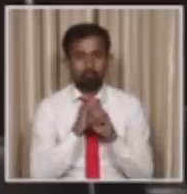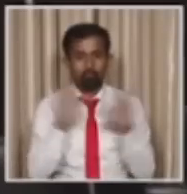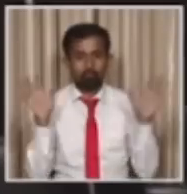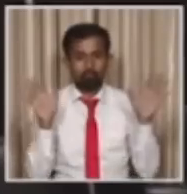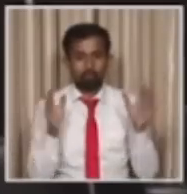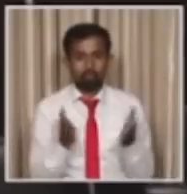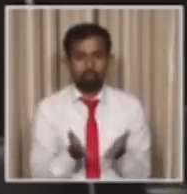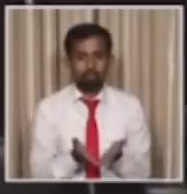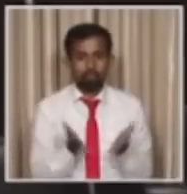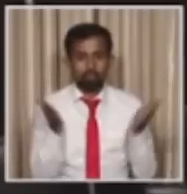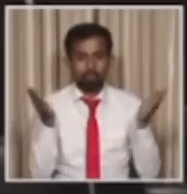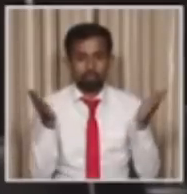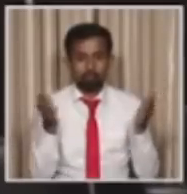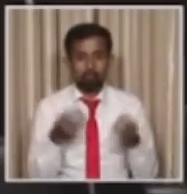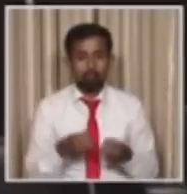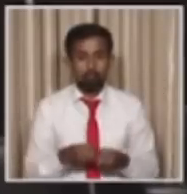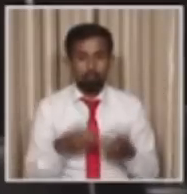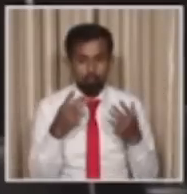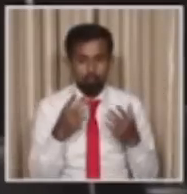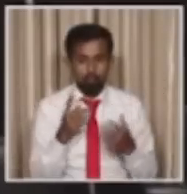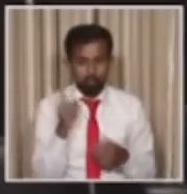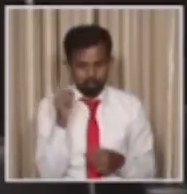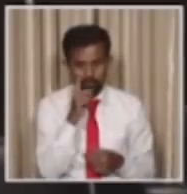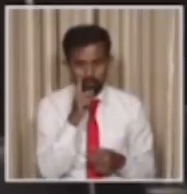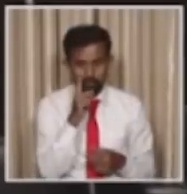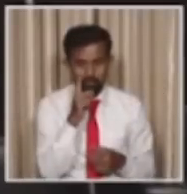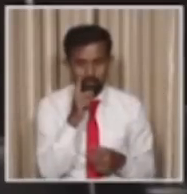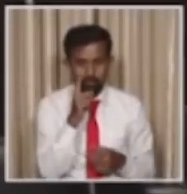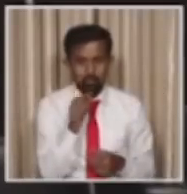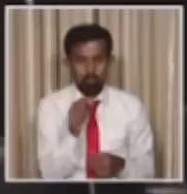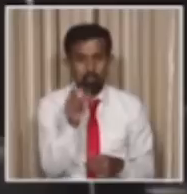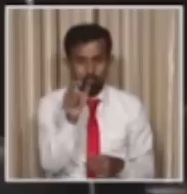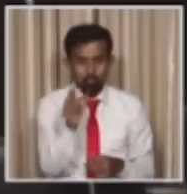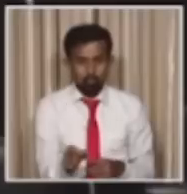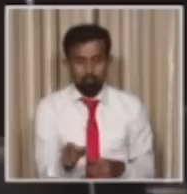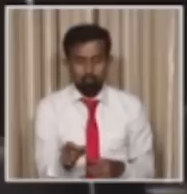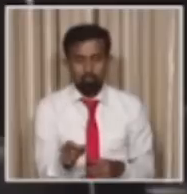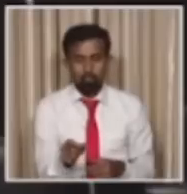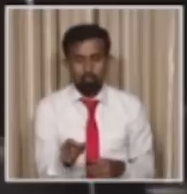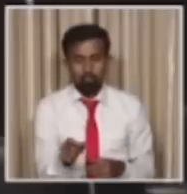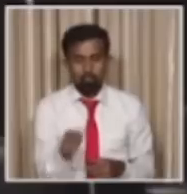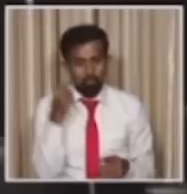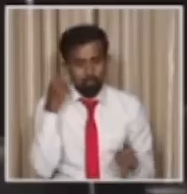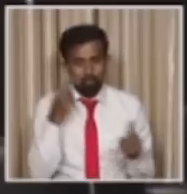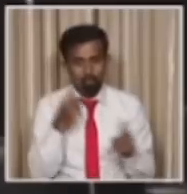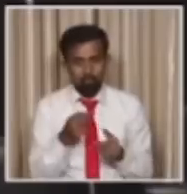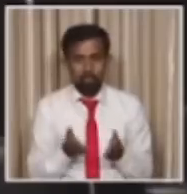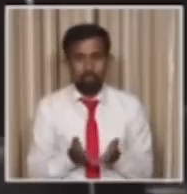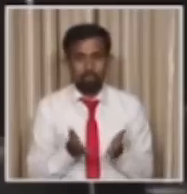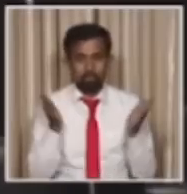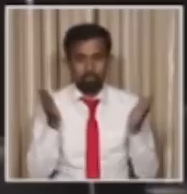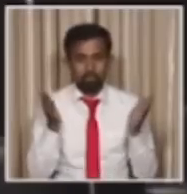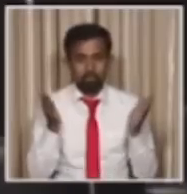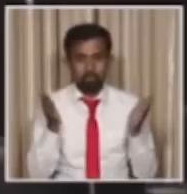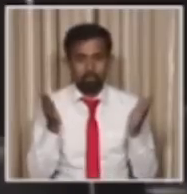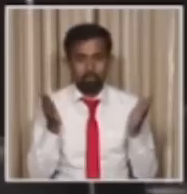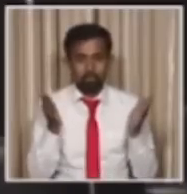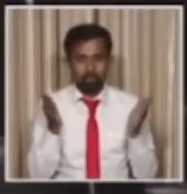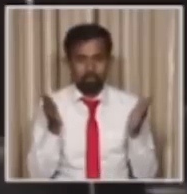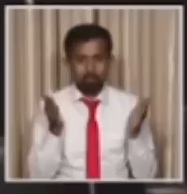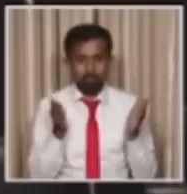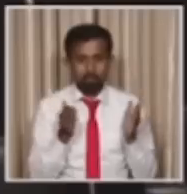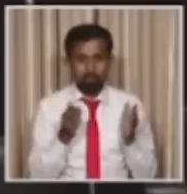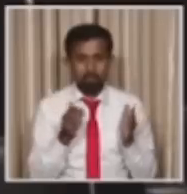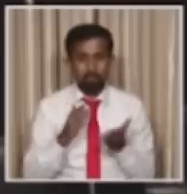කරේ ඉන්දියාවෙන් මේ ප්‍රහාරය වෙනවයි කියලා. එතකොට ඔබතුමාලා මේ පිළිබඳව ඉන්දියාවෙන්